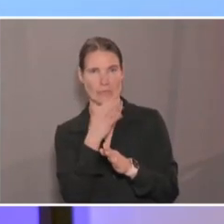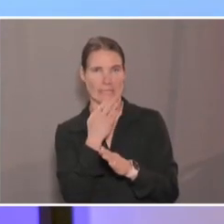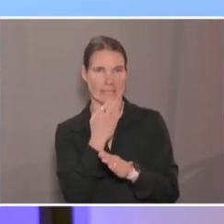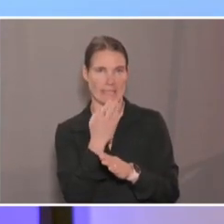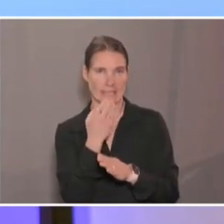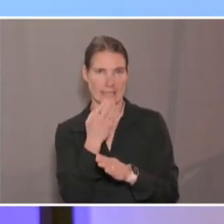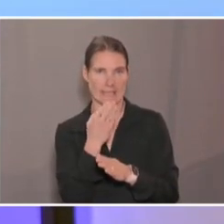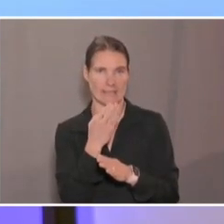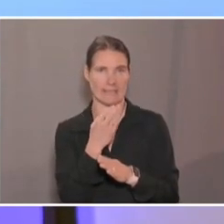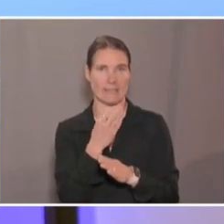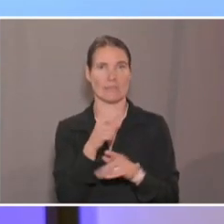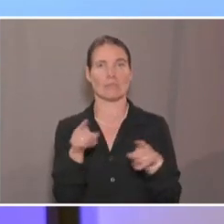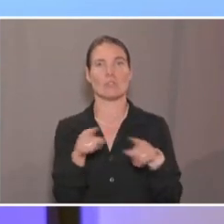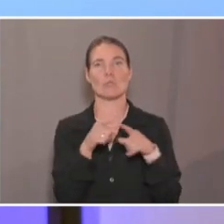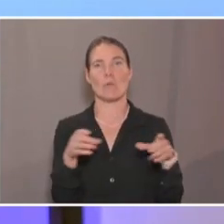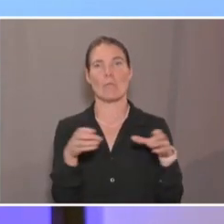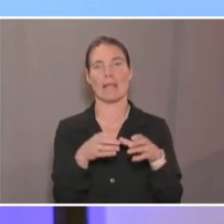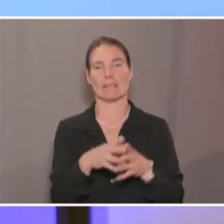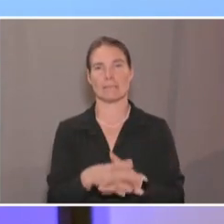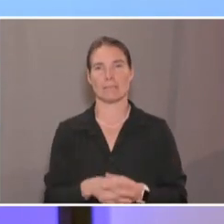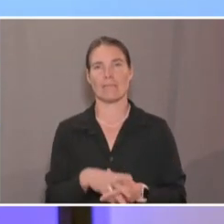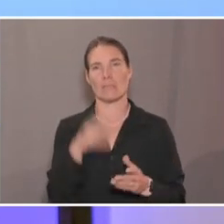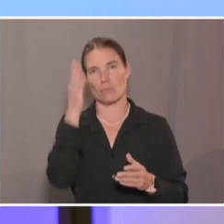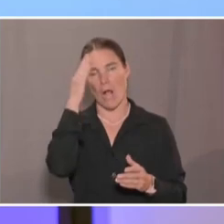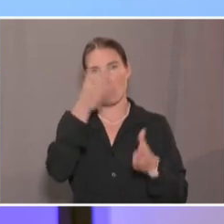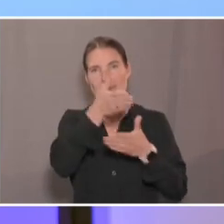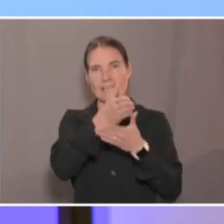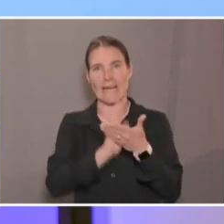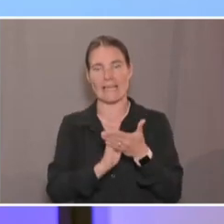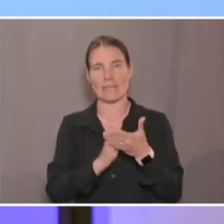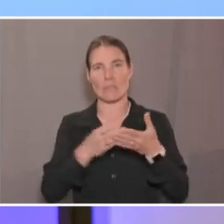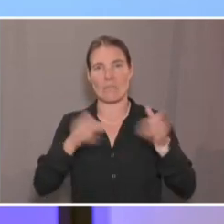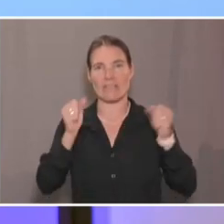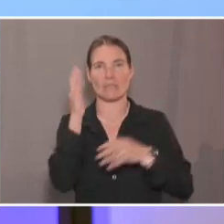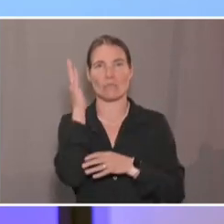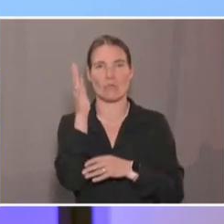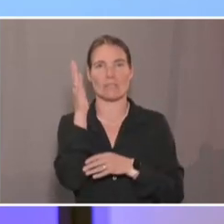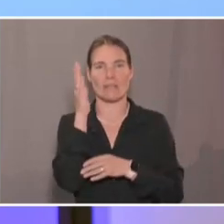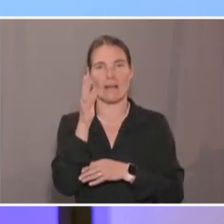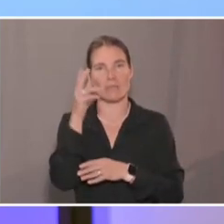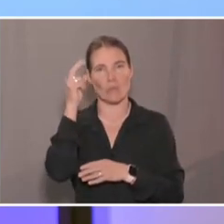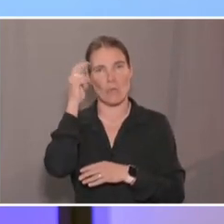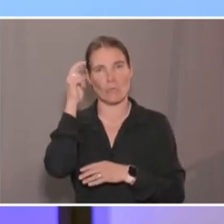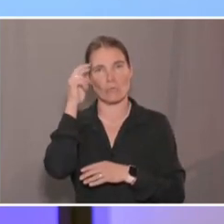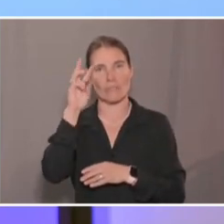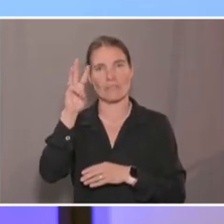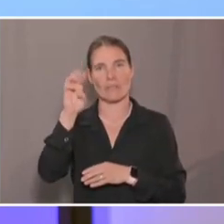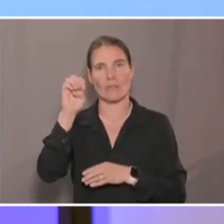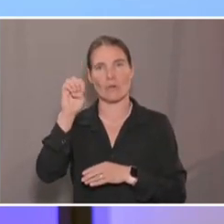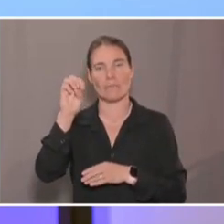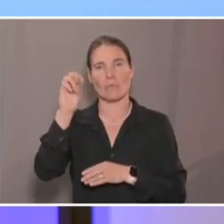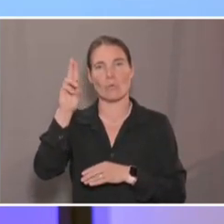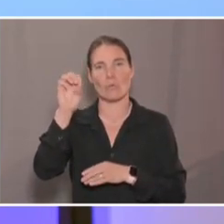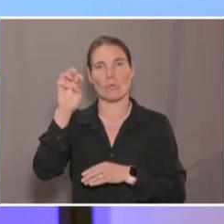Jan Tenrich und die Studierenden. Jetzt kommen wir zum Hauptteil, zum Festvortrag von Professor Dr. Uwe Danker und seinem Team von